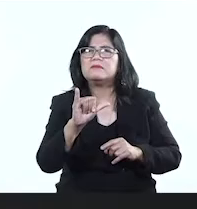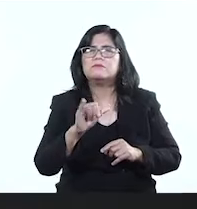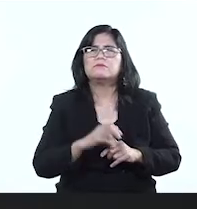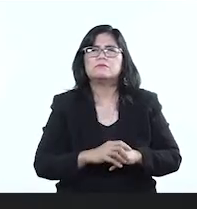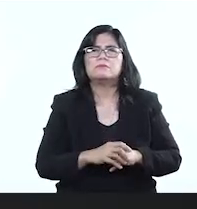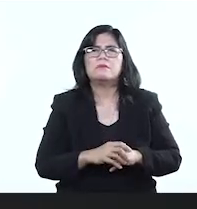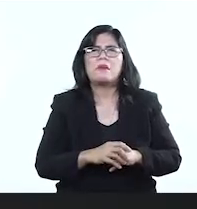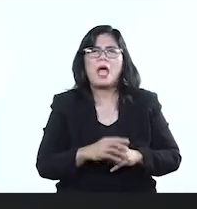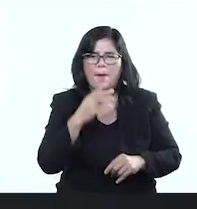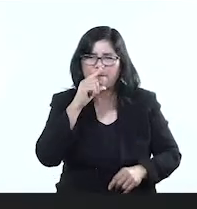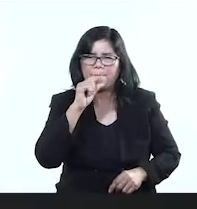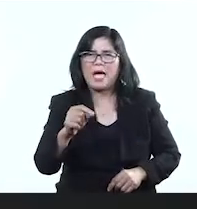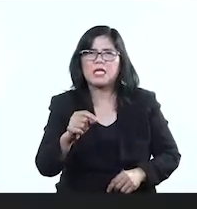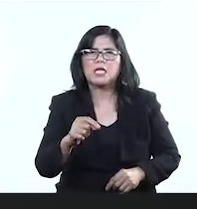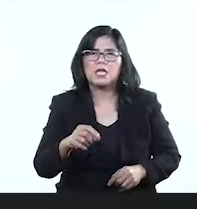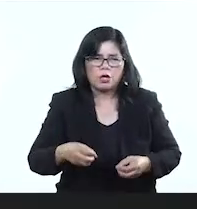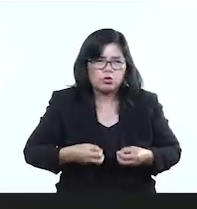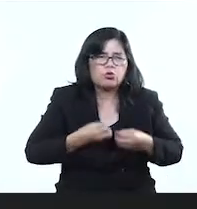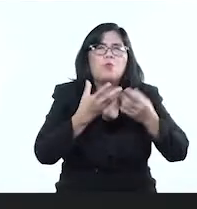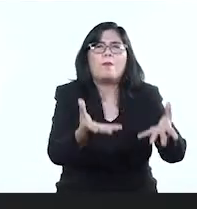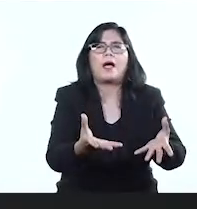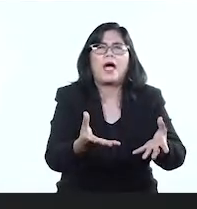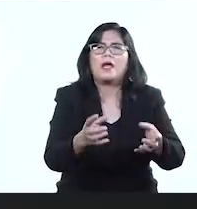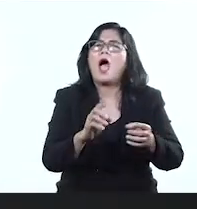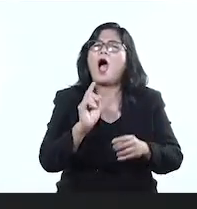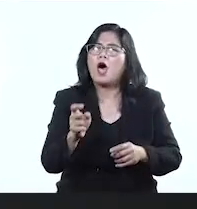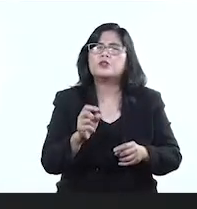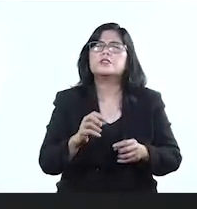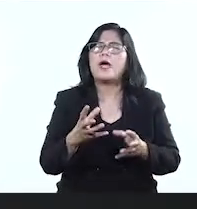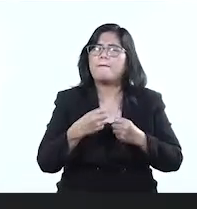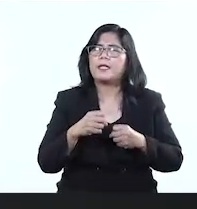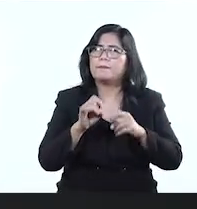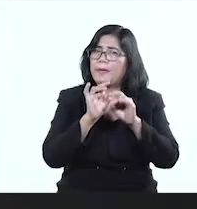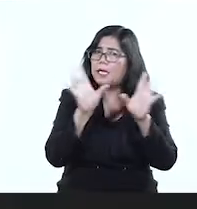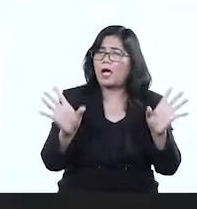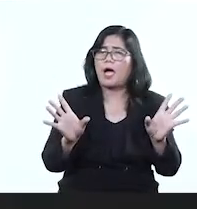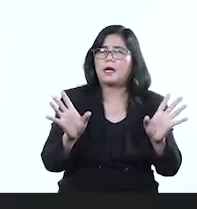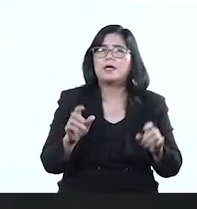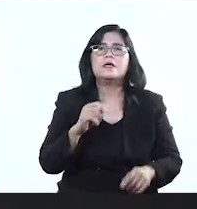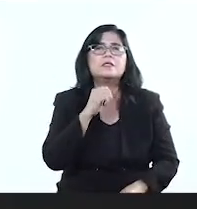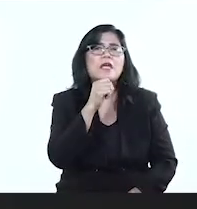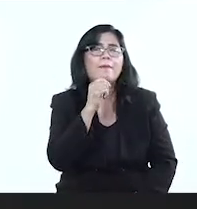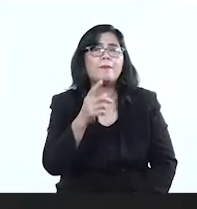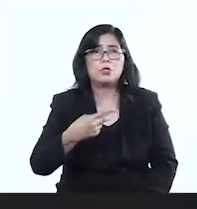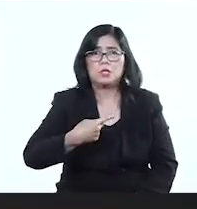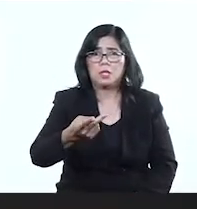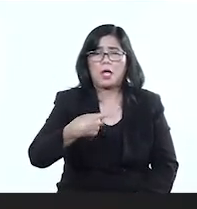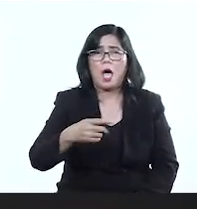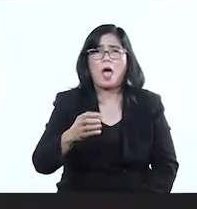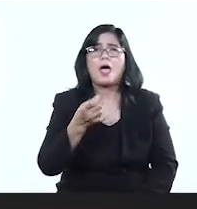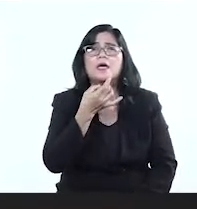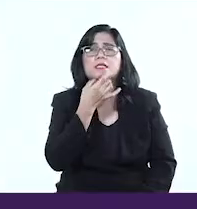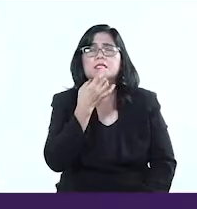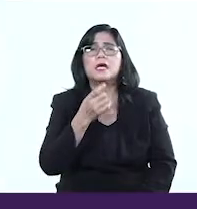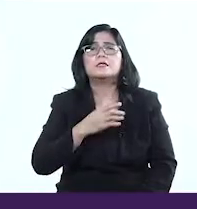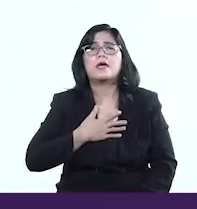dan mana kepahitannya kita tumpak tetapi buat kita siapapun saudara Hai Izinkan saya